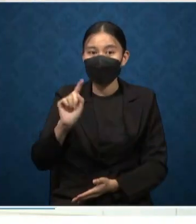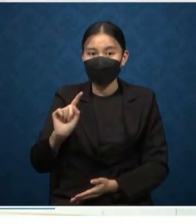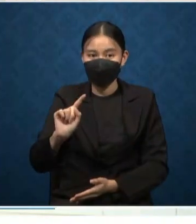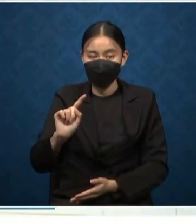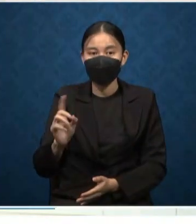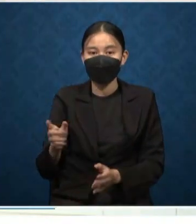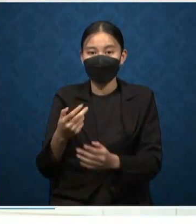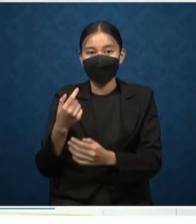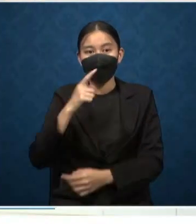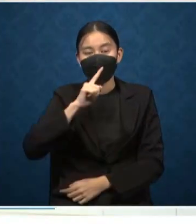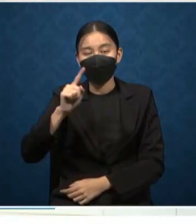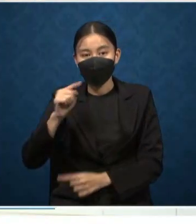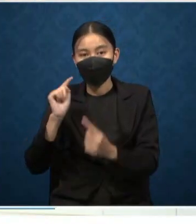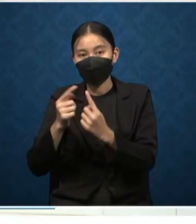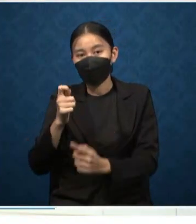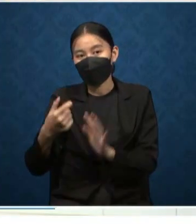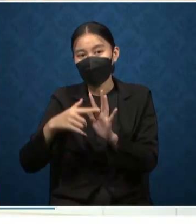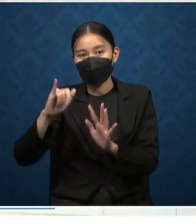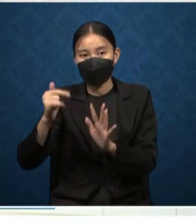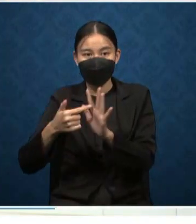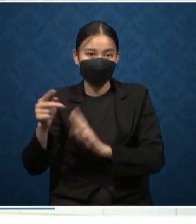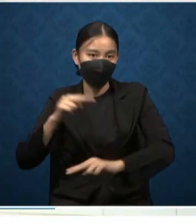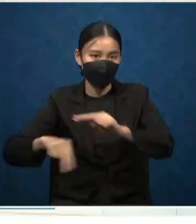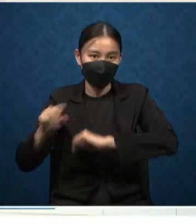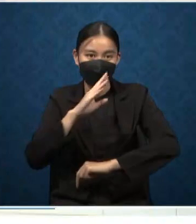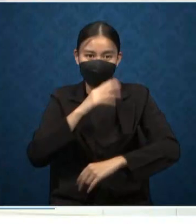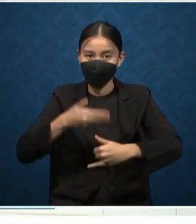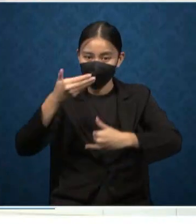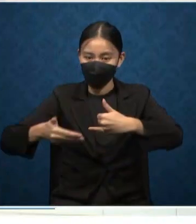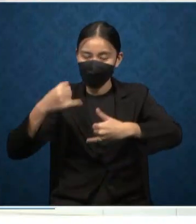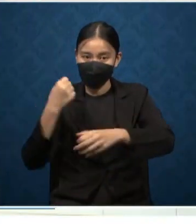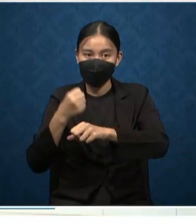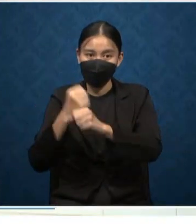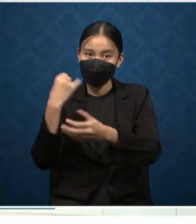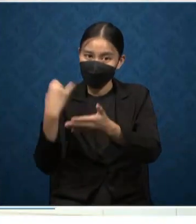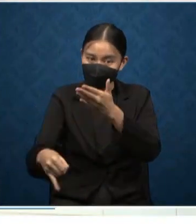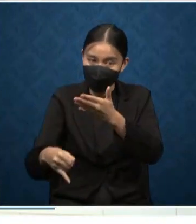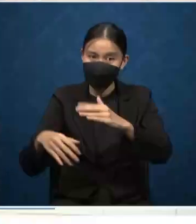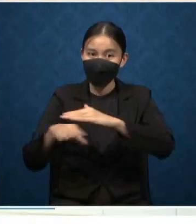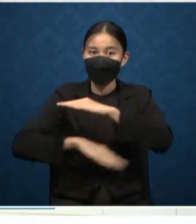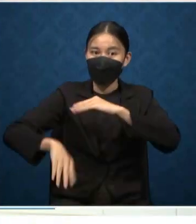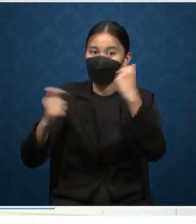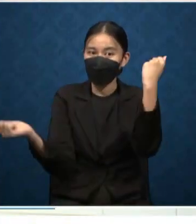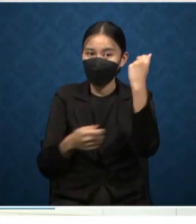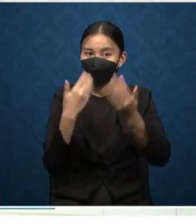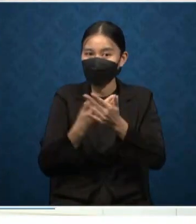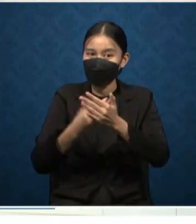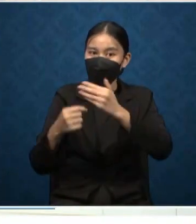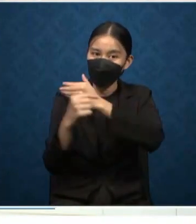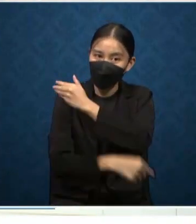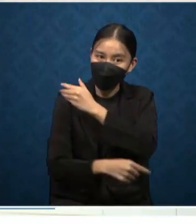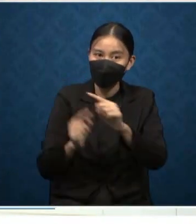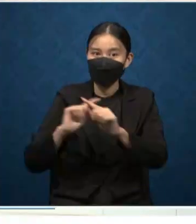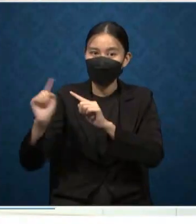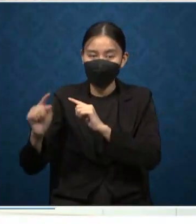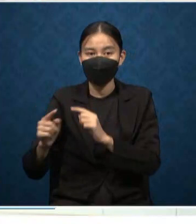จะเทไปล้ทุกกาโทศ